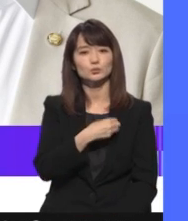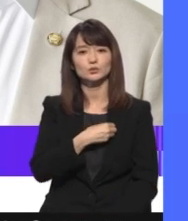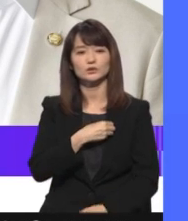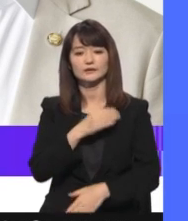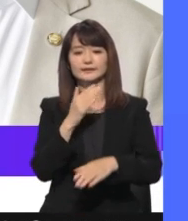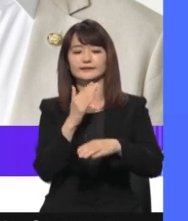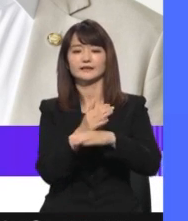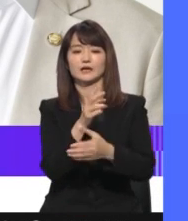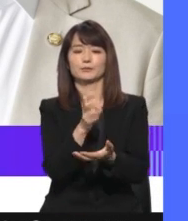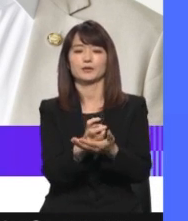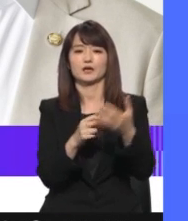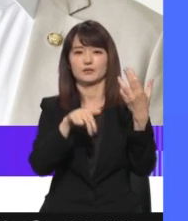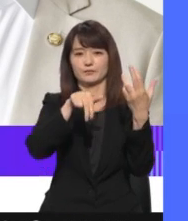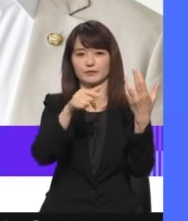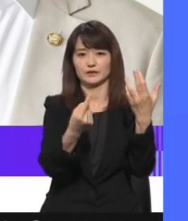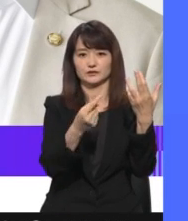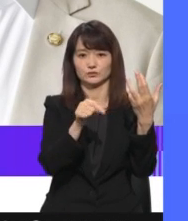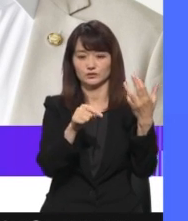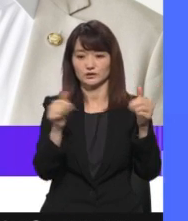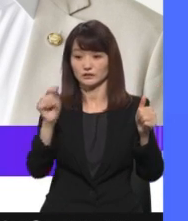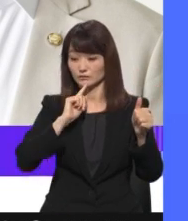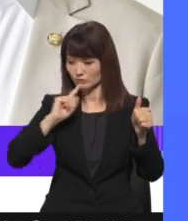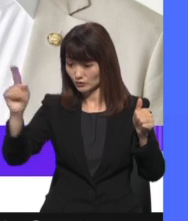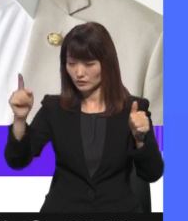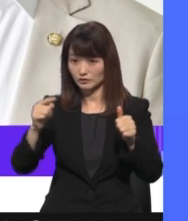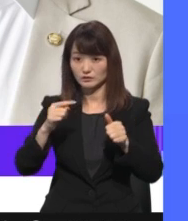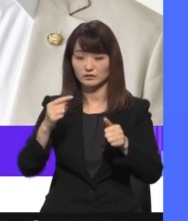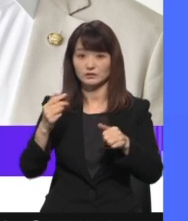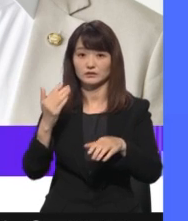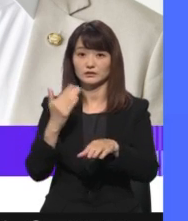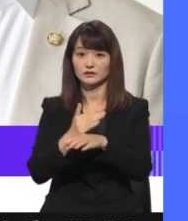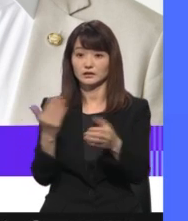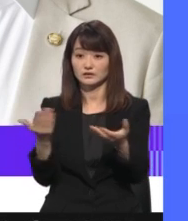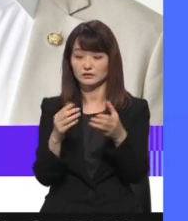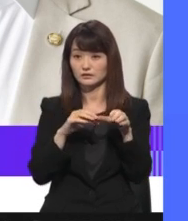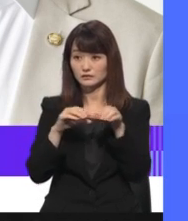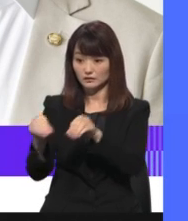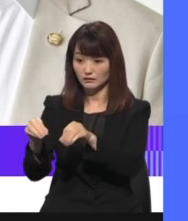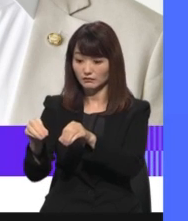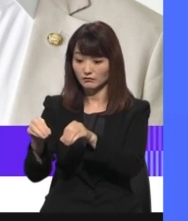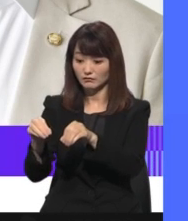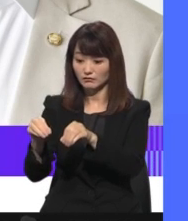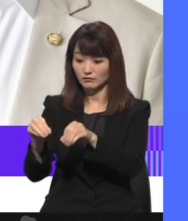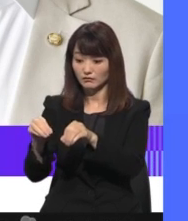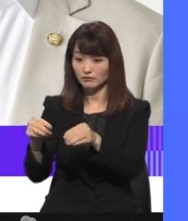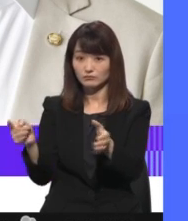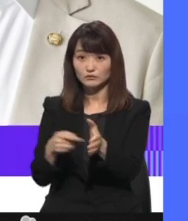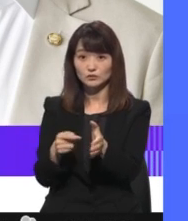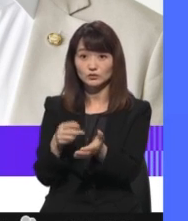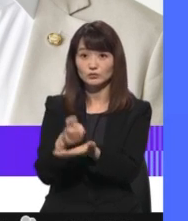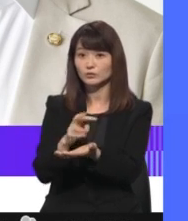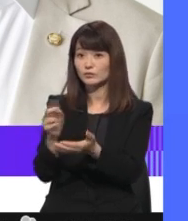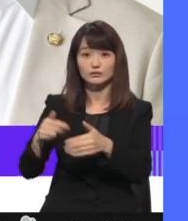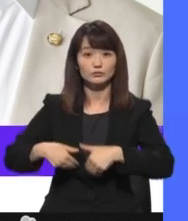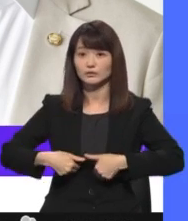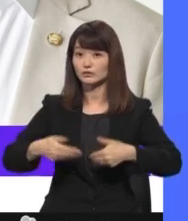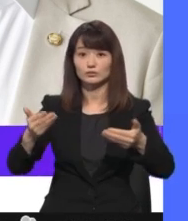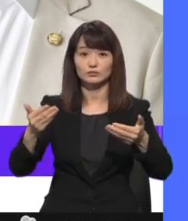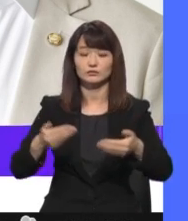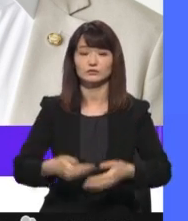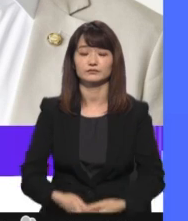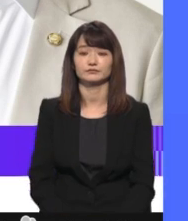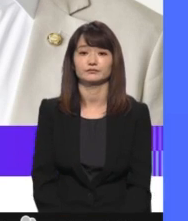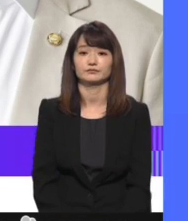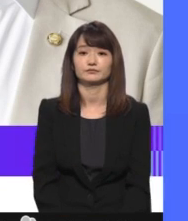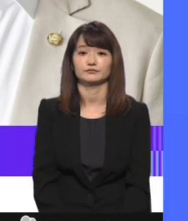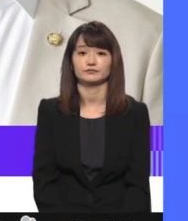80조 그러니까 기소 됐을 경우 당직 정지에 관한 부분도 굳이 이렇게 서둘러서 할 필요가 있냐는 의견을 했거든요 잠시 먼저 종